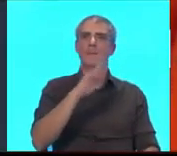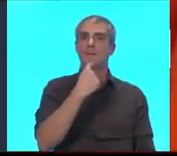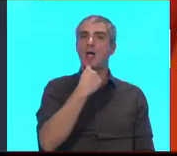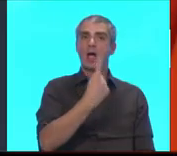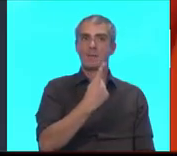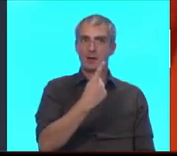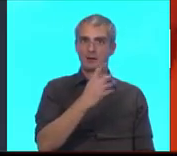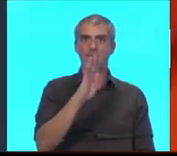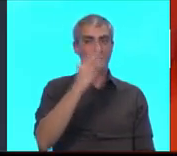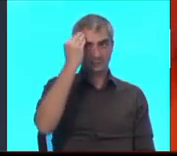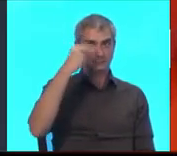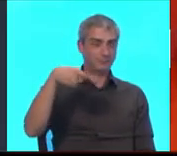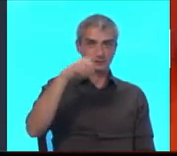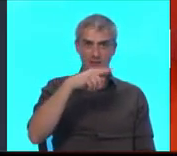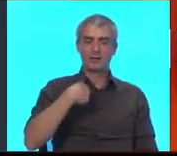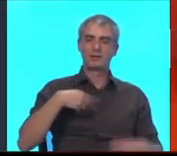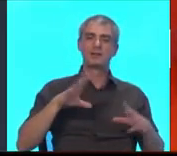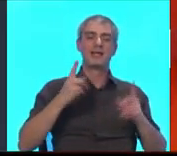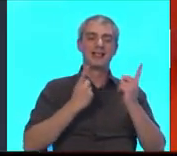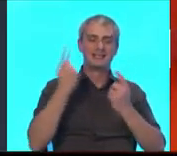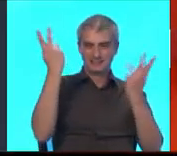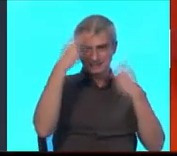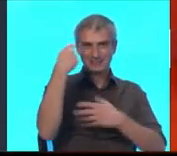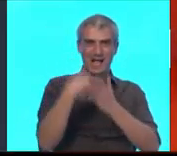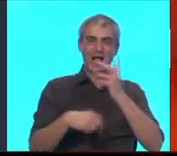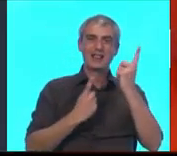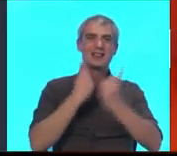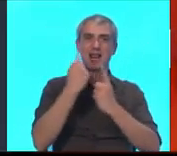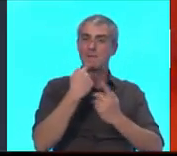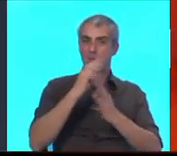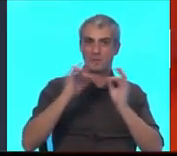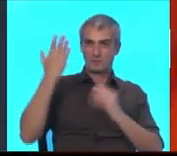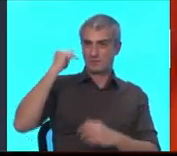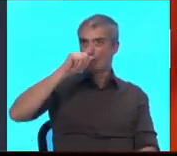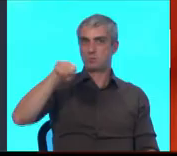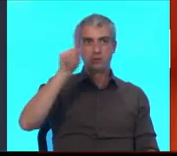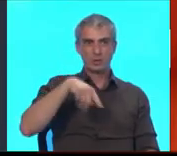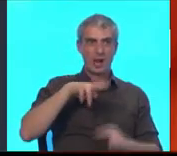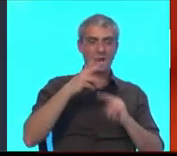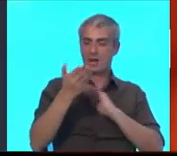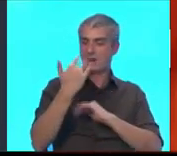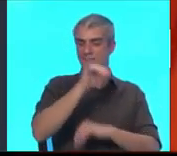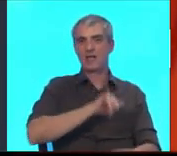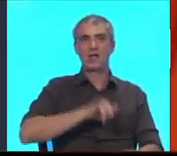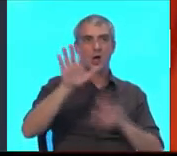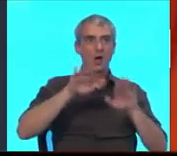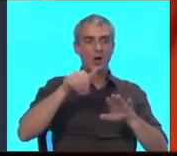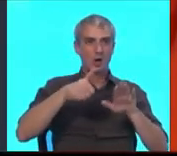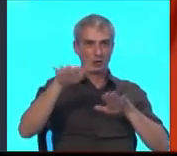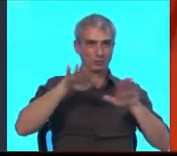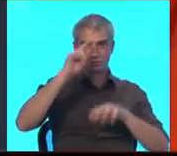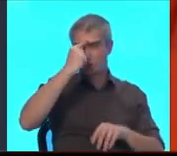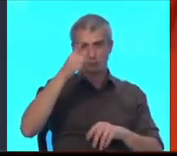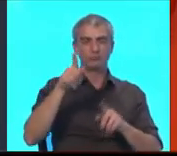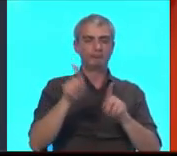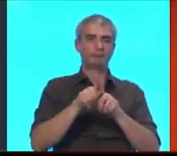נתניהו מזכיר עסקת טילי הספייק, אותה עסקה שדיווחנו כי בוטלה זמן קצר לפני המראתו של נתניהו להודו, אותה עסקה